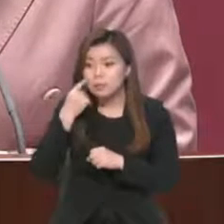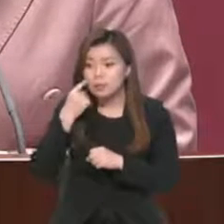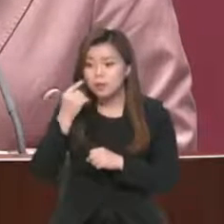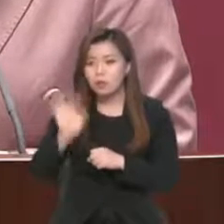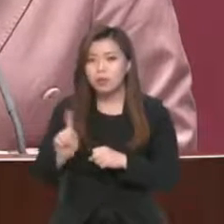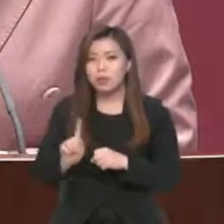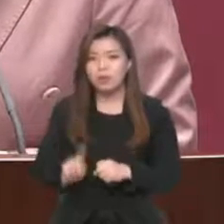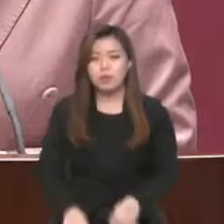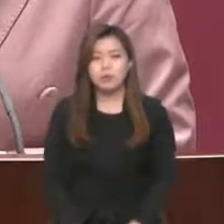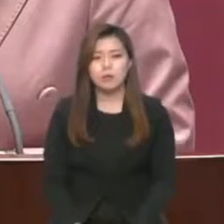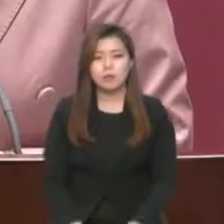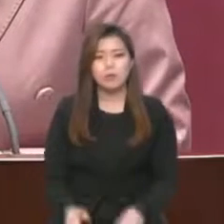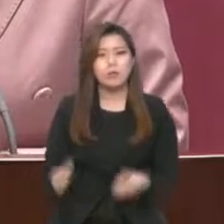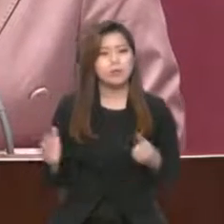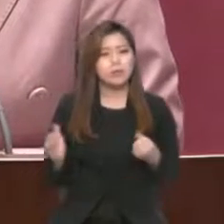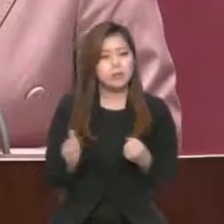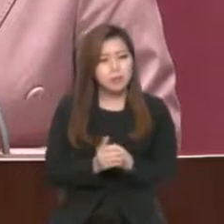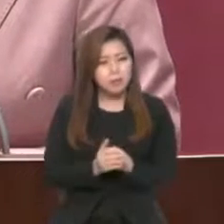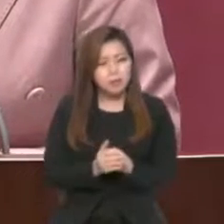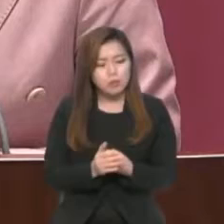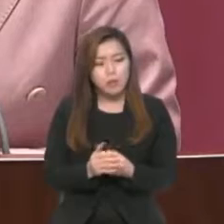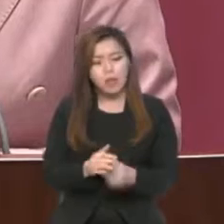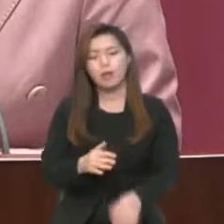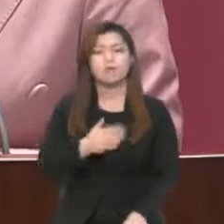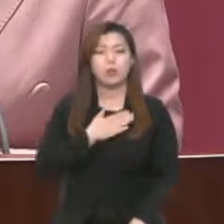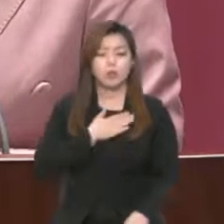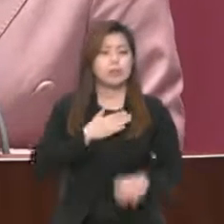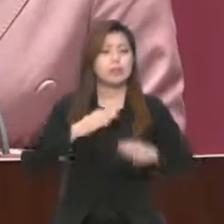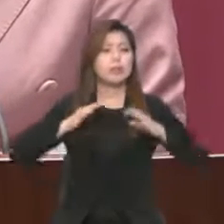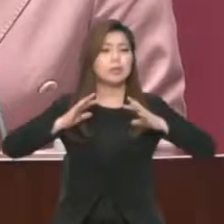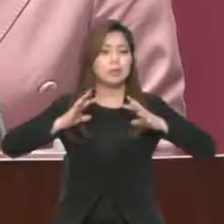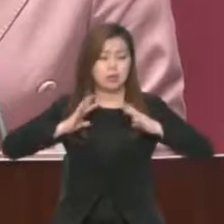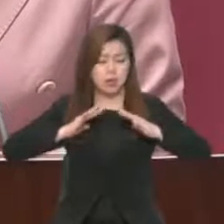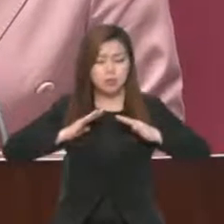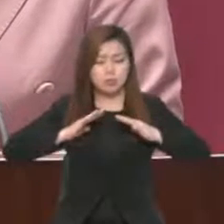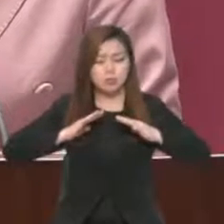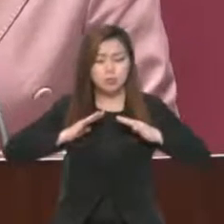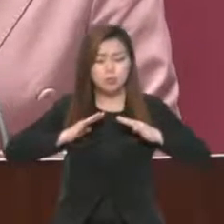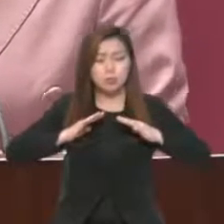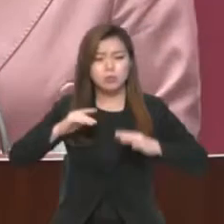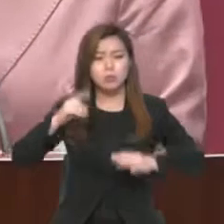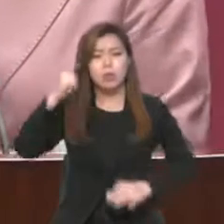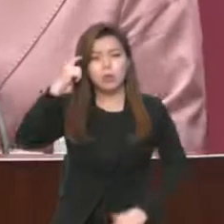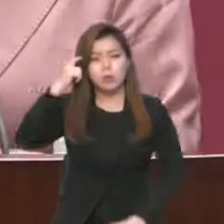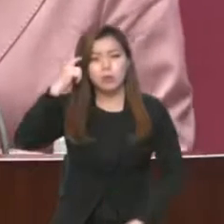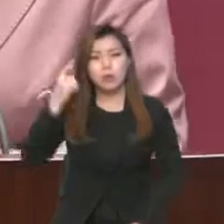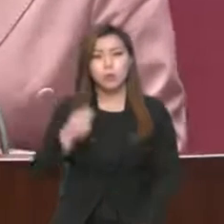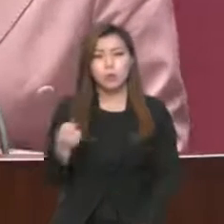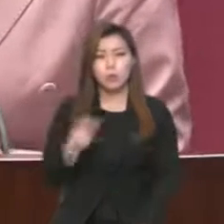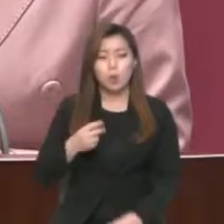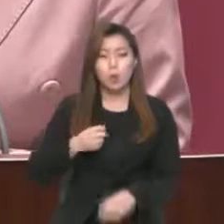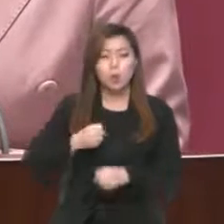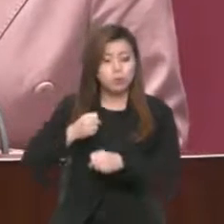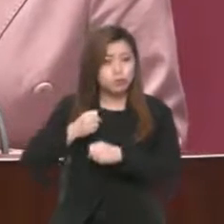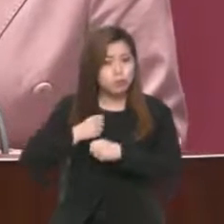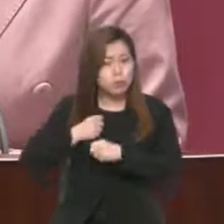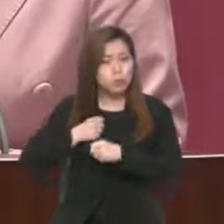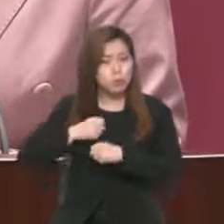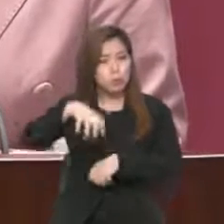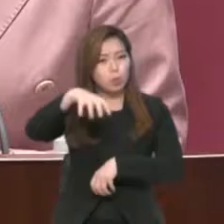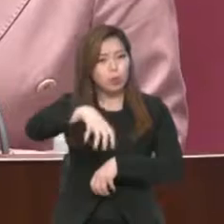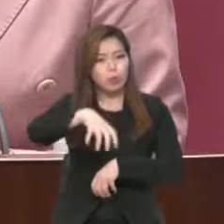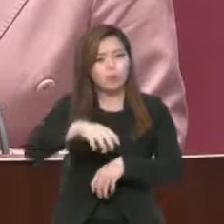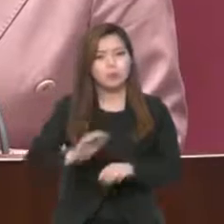그렇기 때문에 자랑스럽게 군대를 잘 갔다 왔고 군에서도 병가를 얻어서 치료를 잘